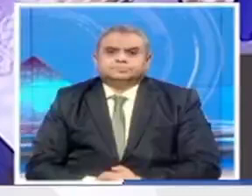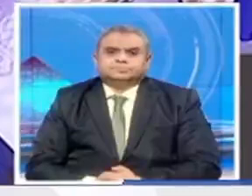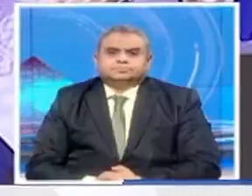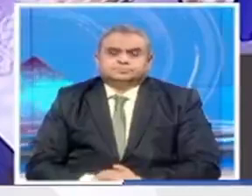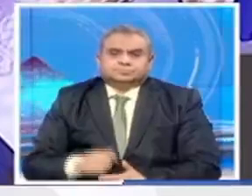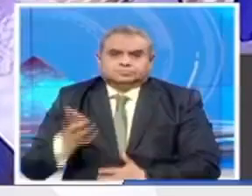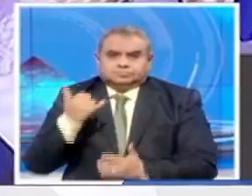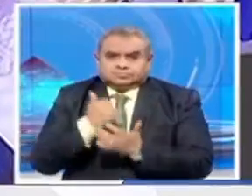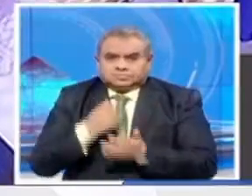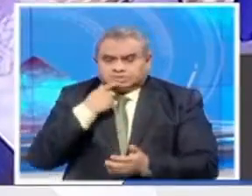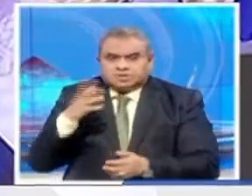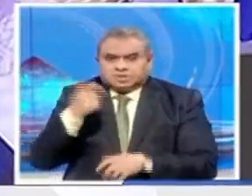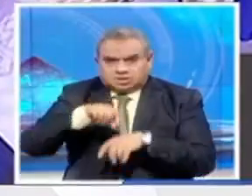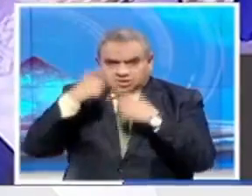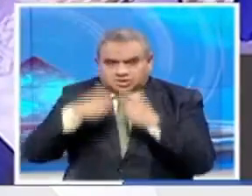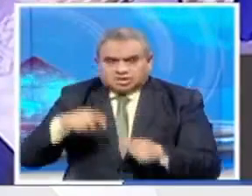يوم 28 يناير